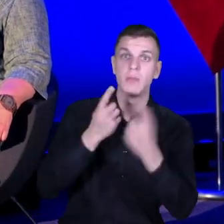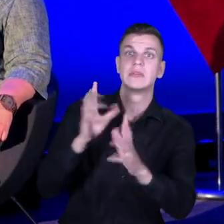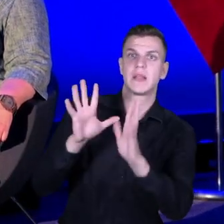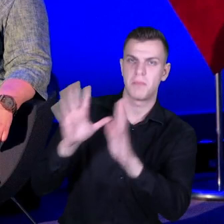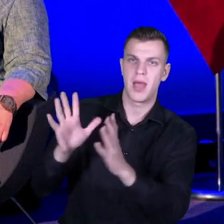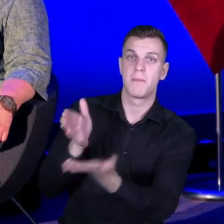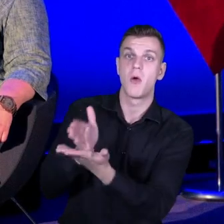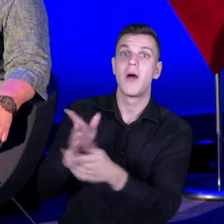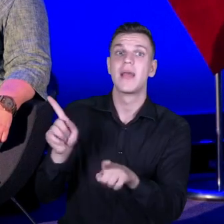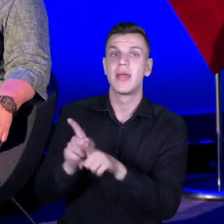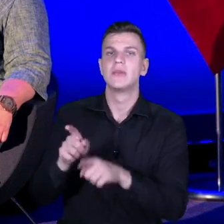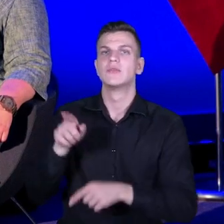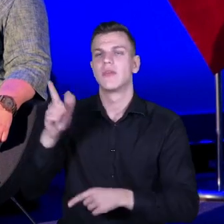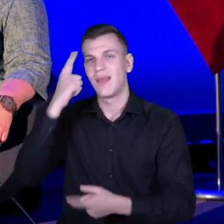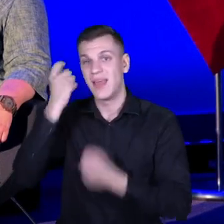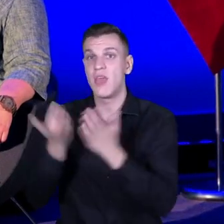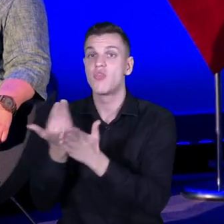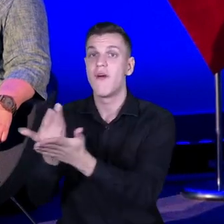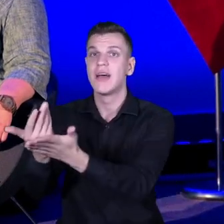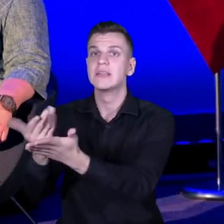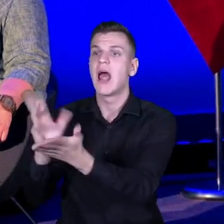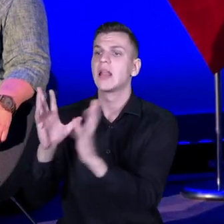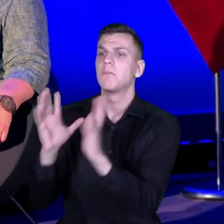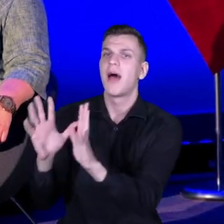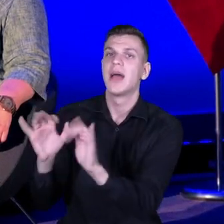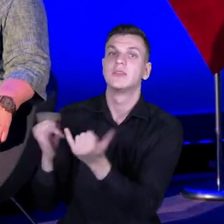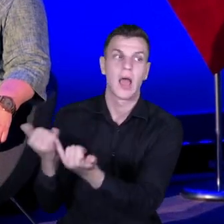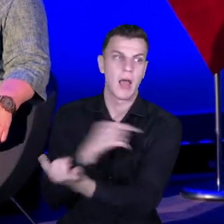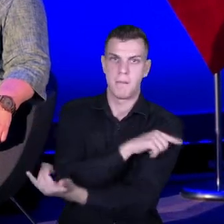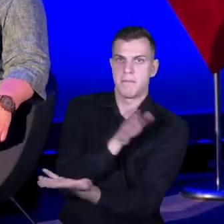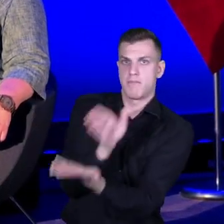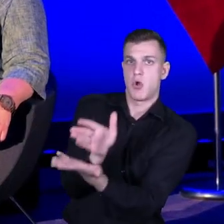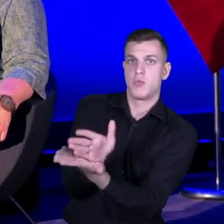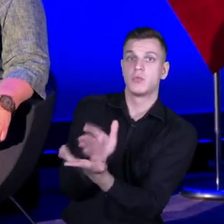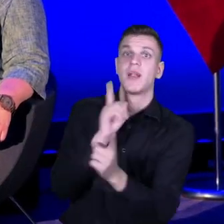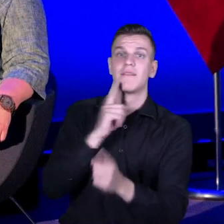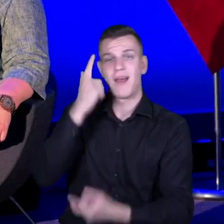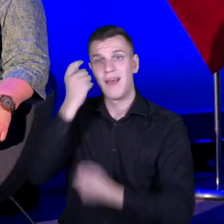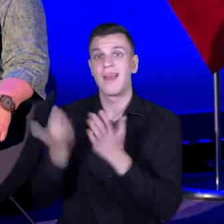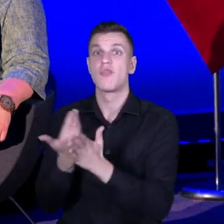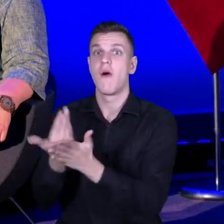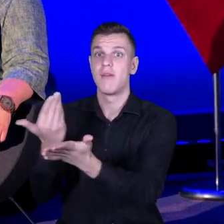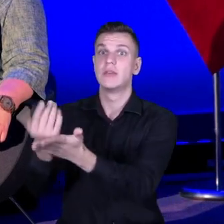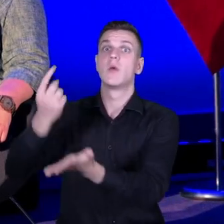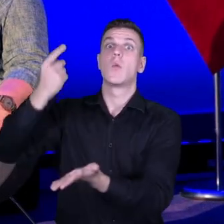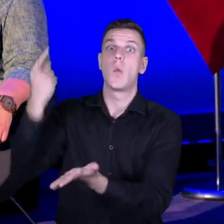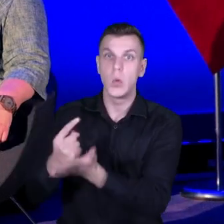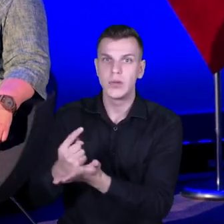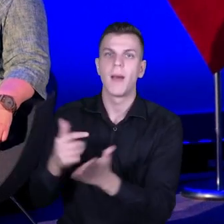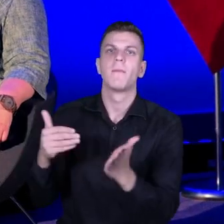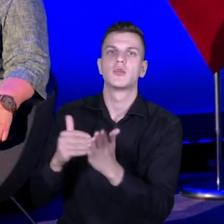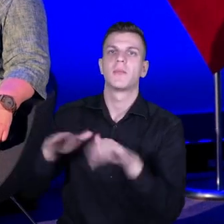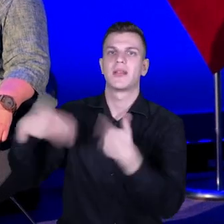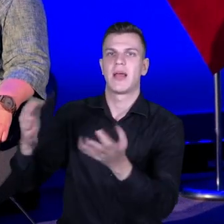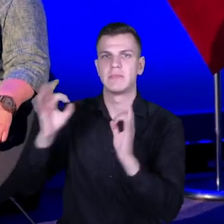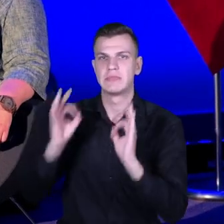kształtować, bo one tak już wcześniej było też wspomniane, że innowacje potrzebują szczególnych warunków, też i